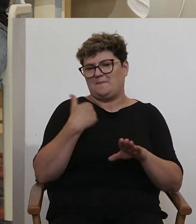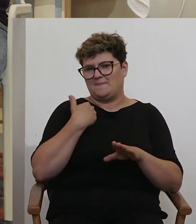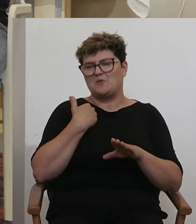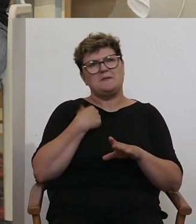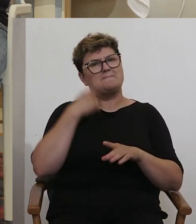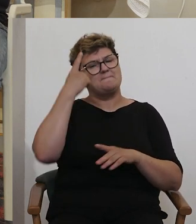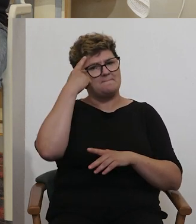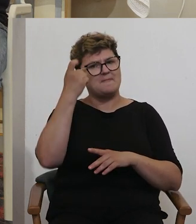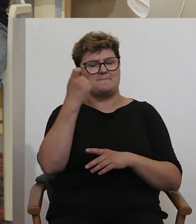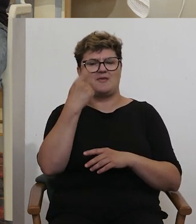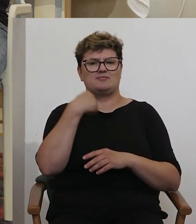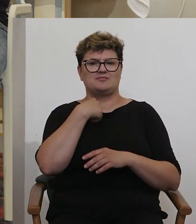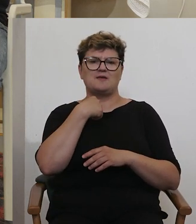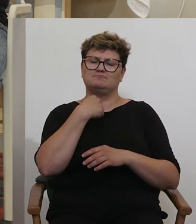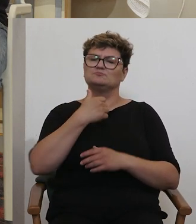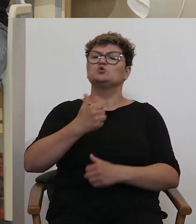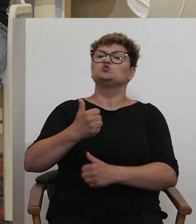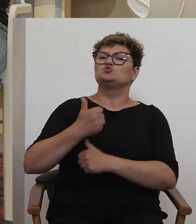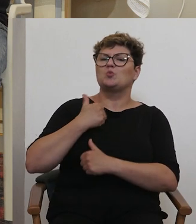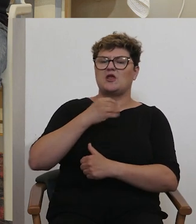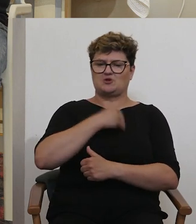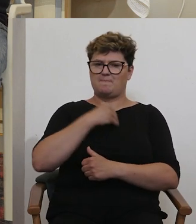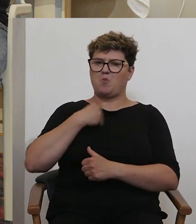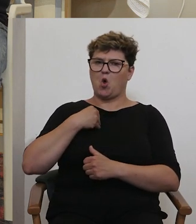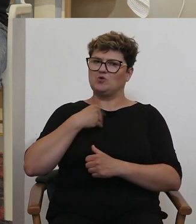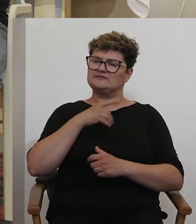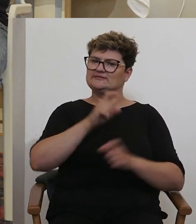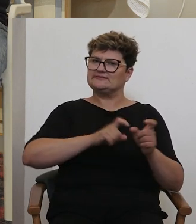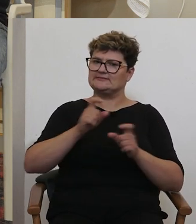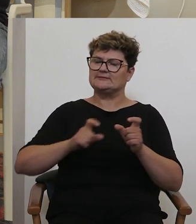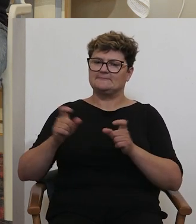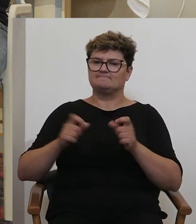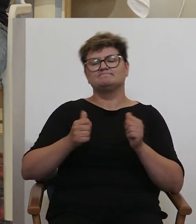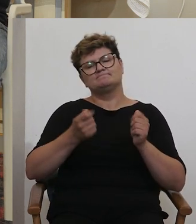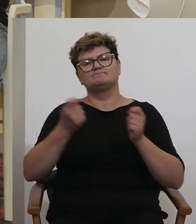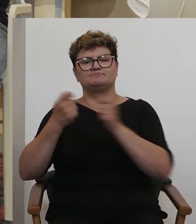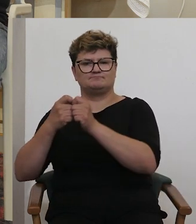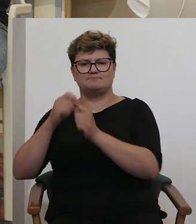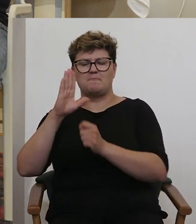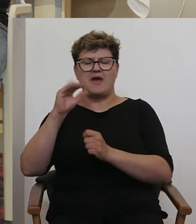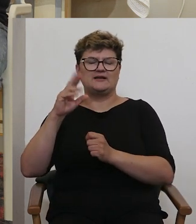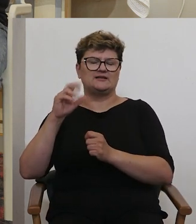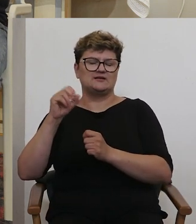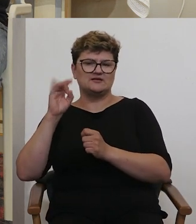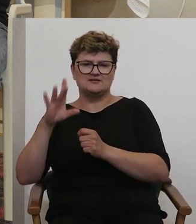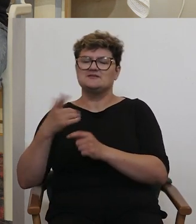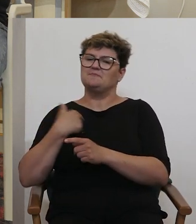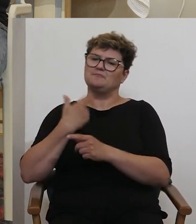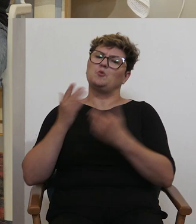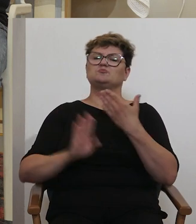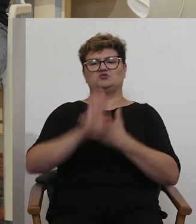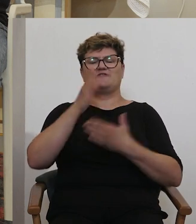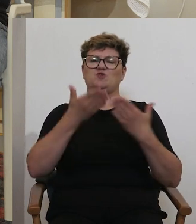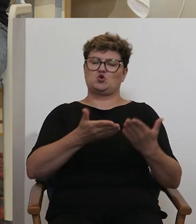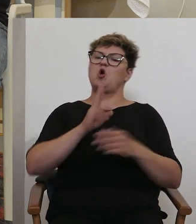no, pamiętam, że wtedy żołnierzy polskich walczących u Berlinga to się przedstawiało w taki prosty sposób. To przecież byli ci,